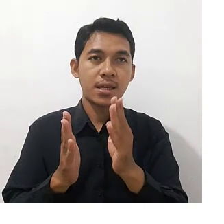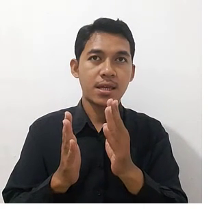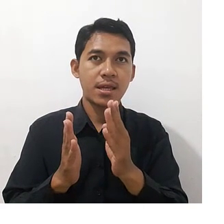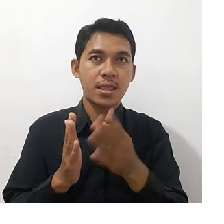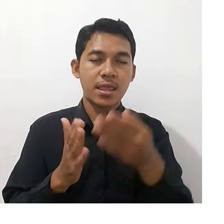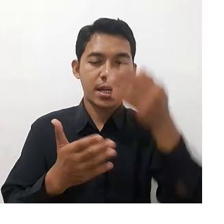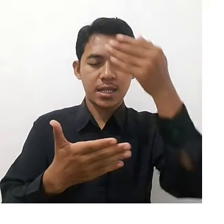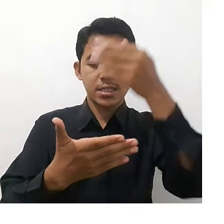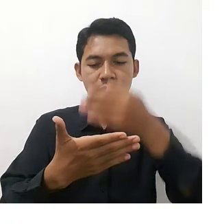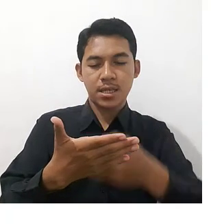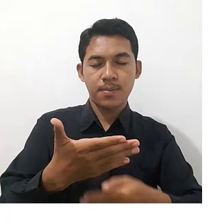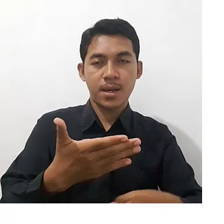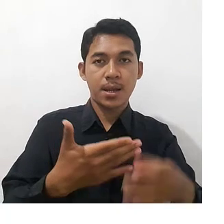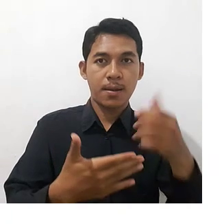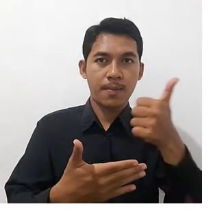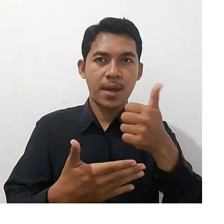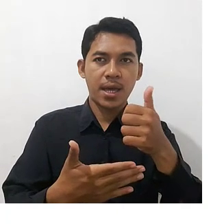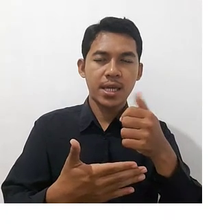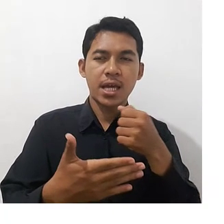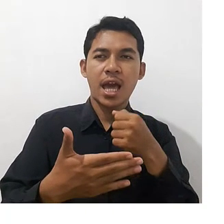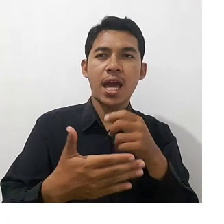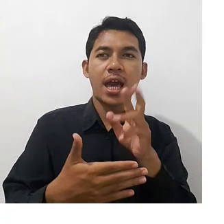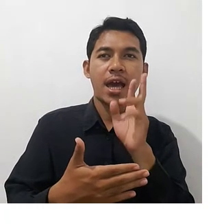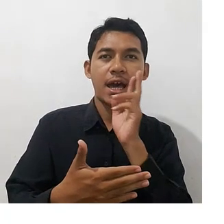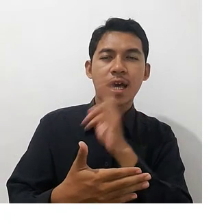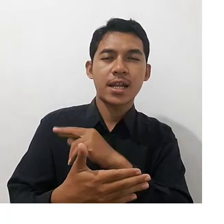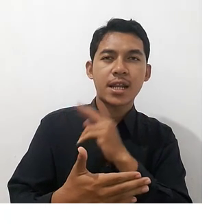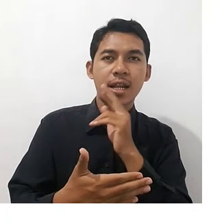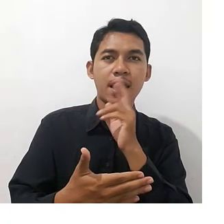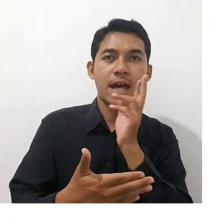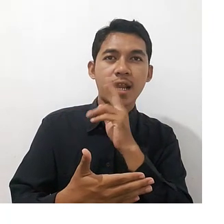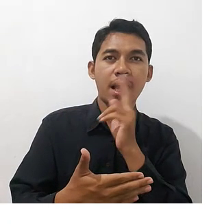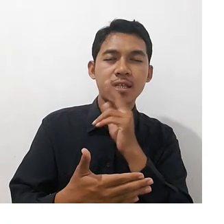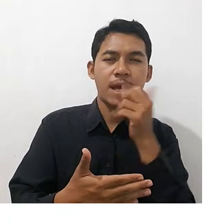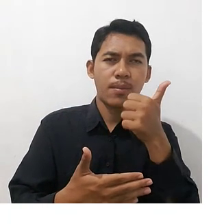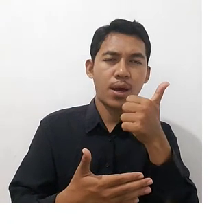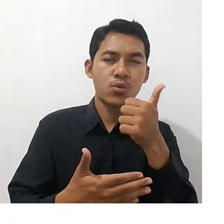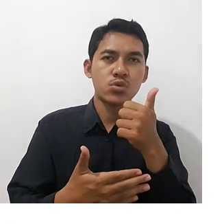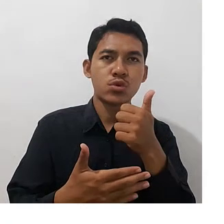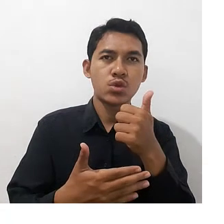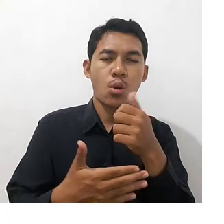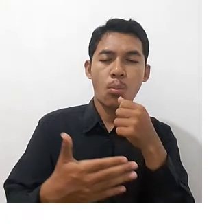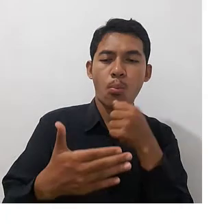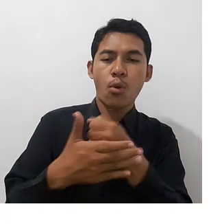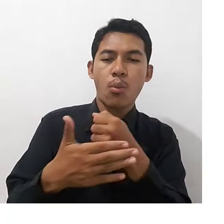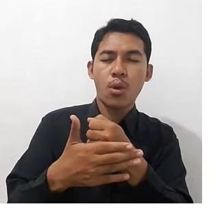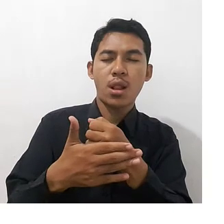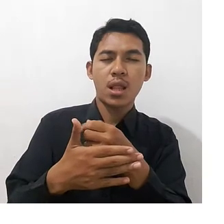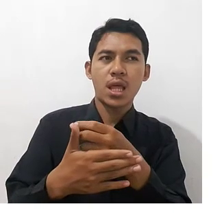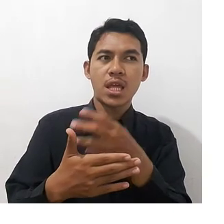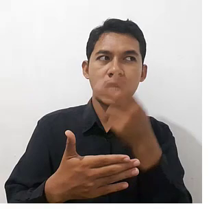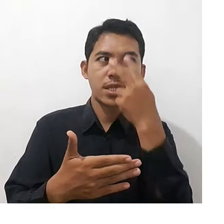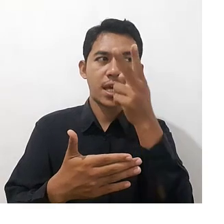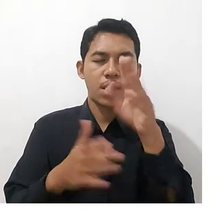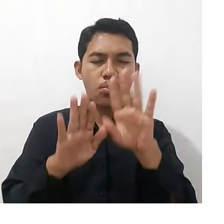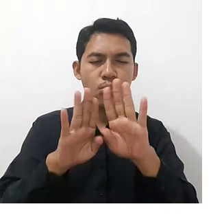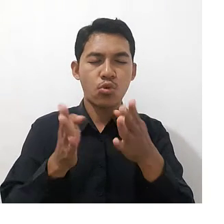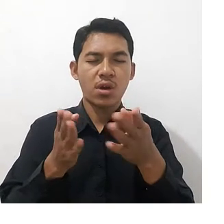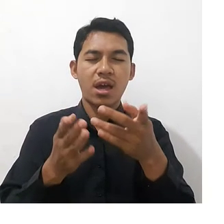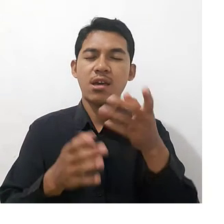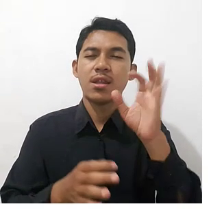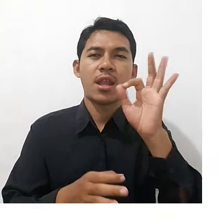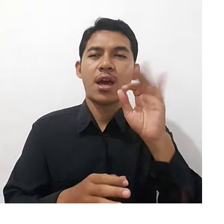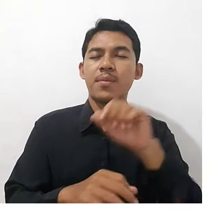Bahkan itu sulit untuk dibobol oleh para enkriptor dari Inggris. Nah, silakan kalian